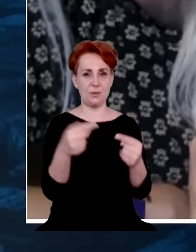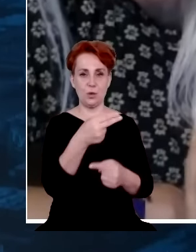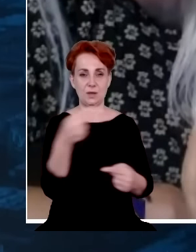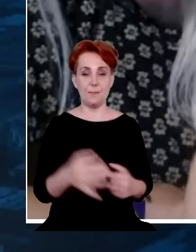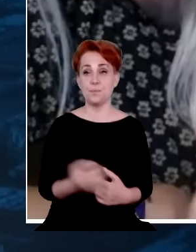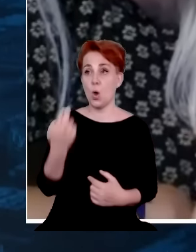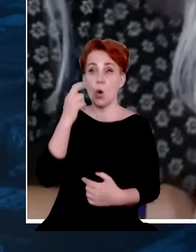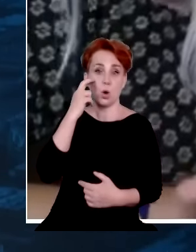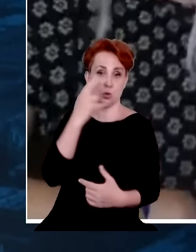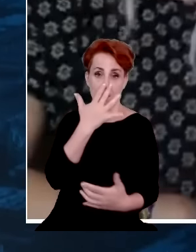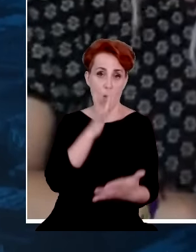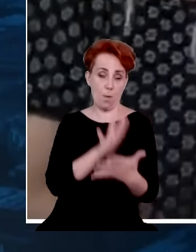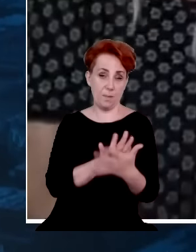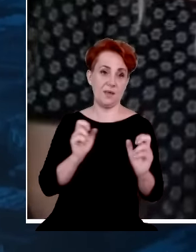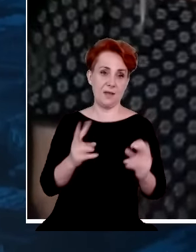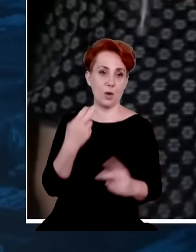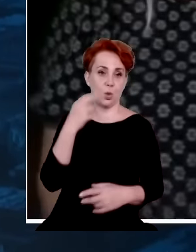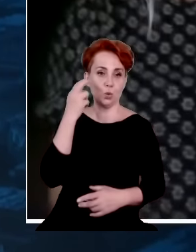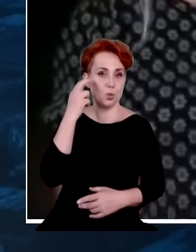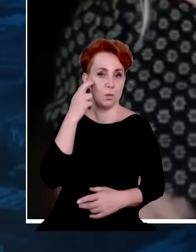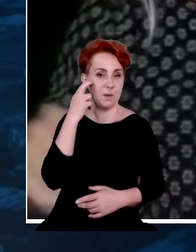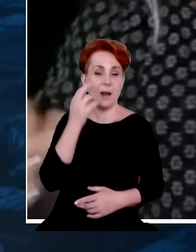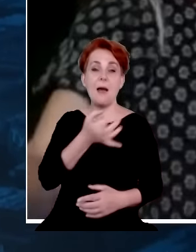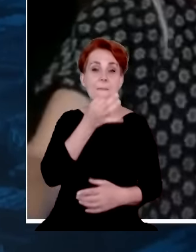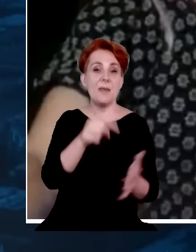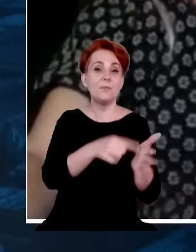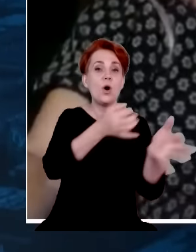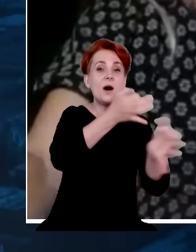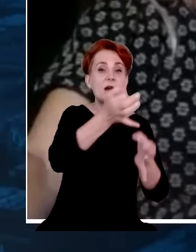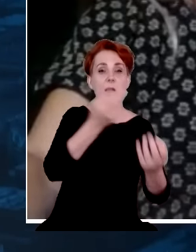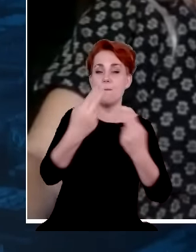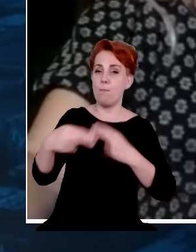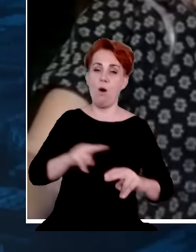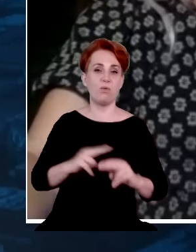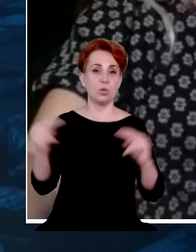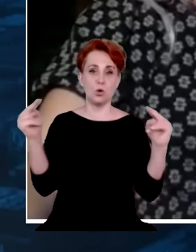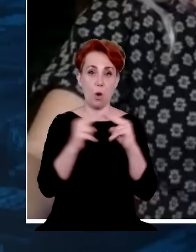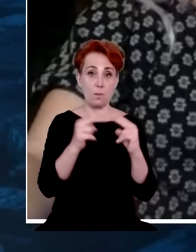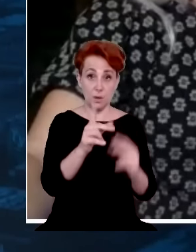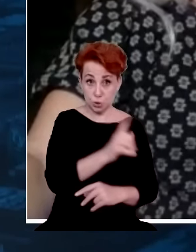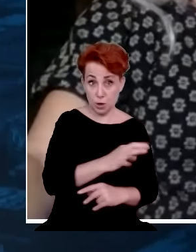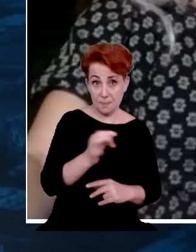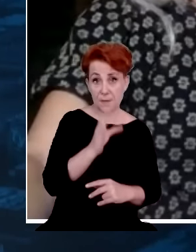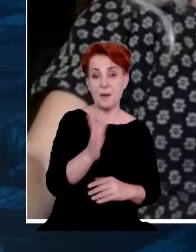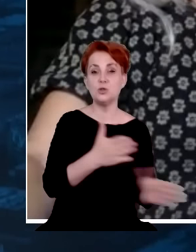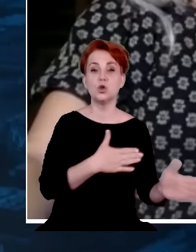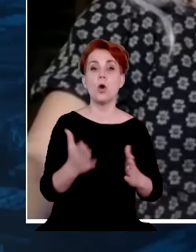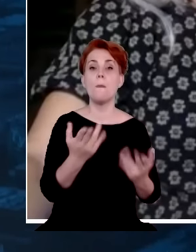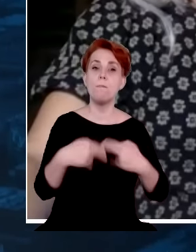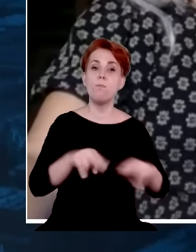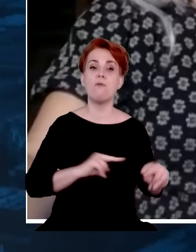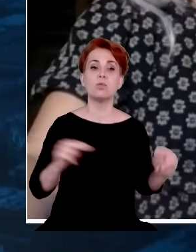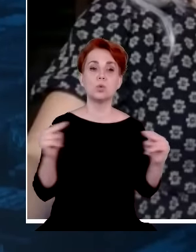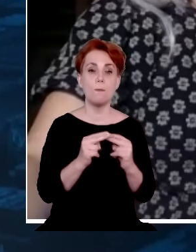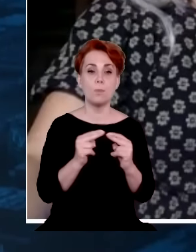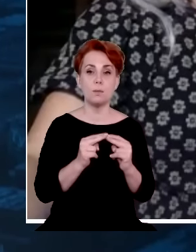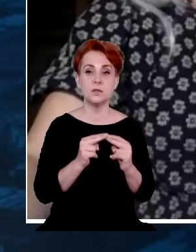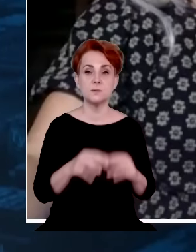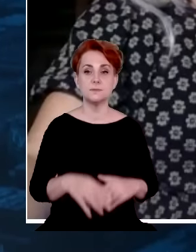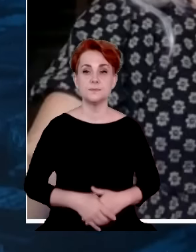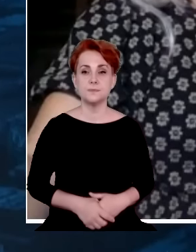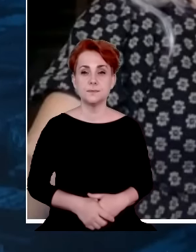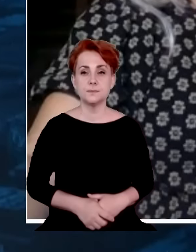rozumiem natomiast pytam i o referendum i powrót do kompromisu czy Prawo i Sprawiedliwość byłoby gotowe do powrotu do kompromisu